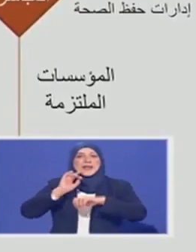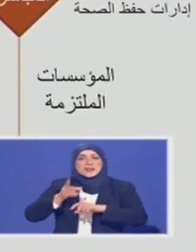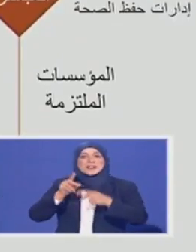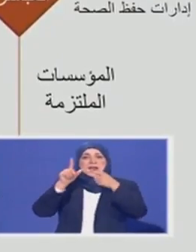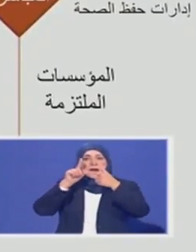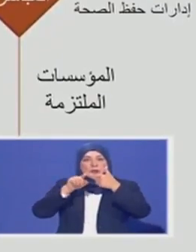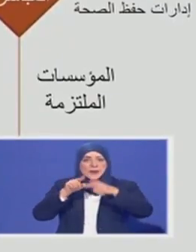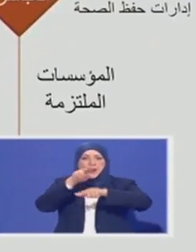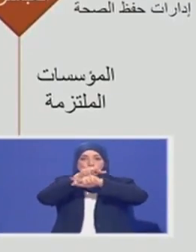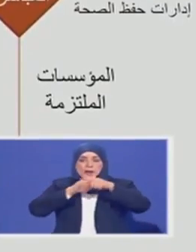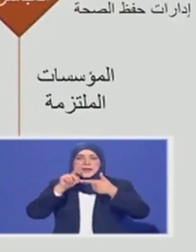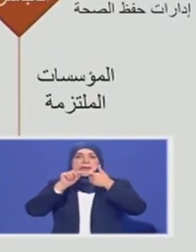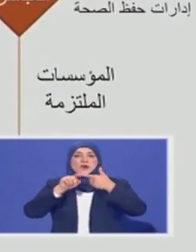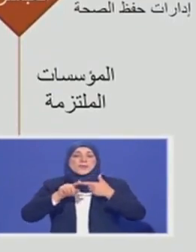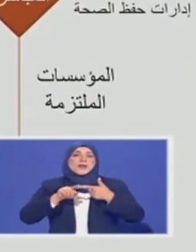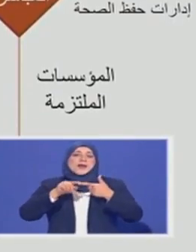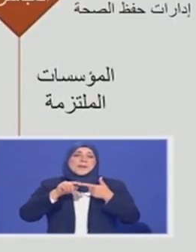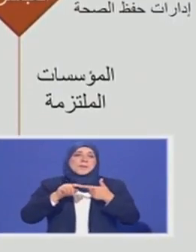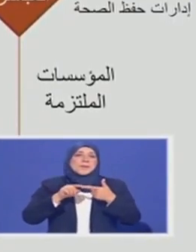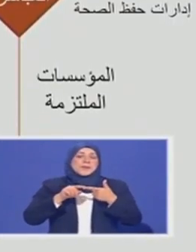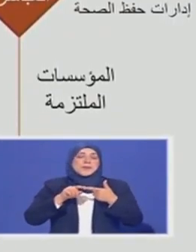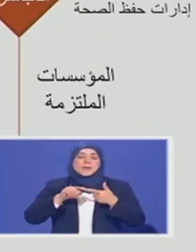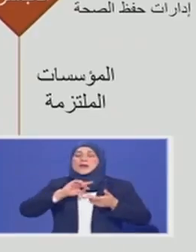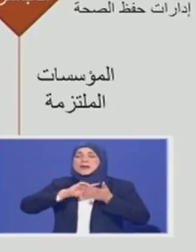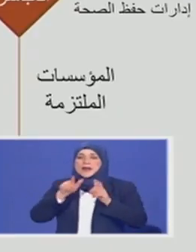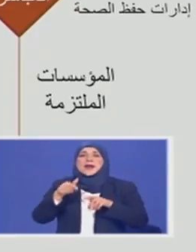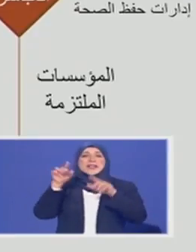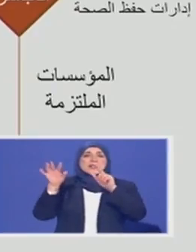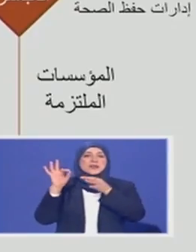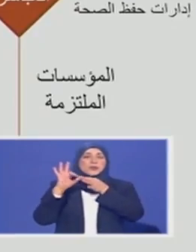والوالي بالنسبة هذه المسار بالنسبة للمهن الصغرى.